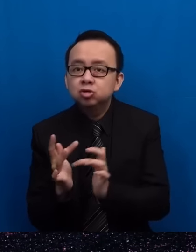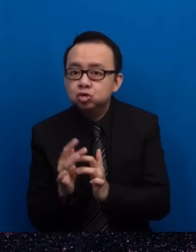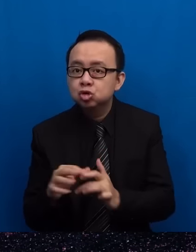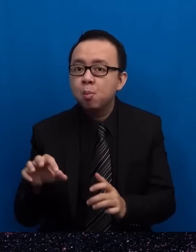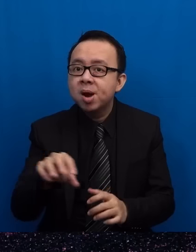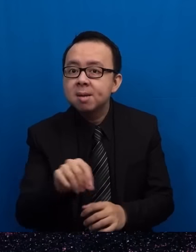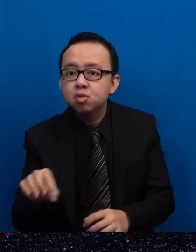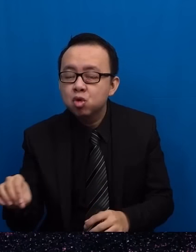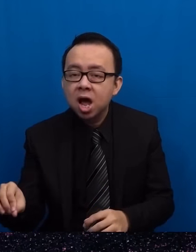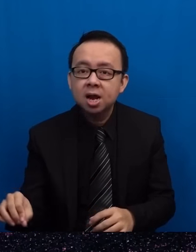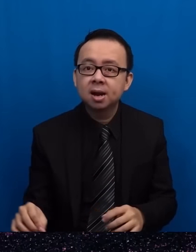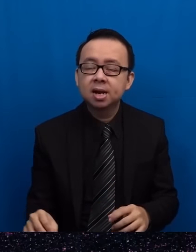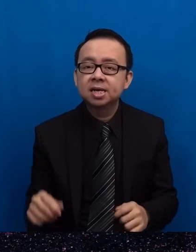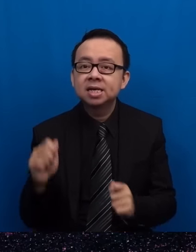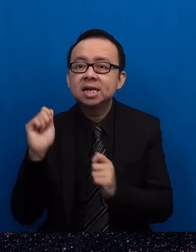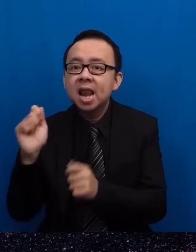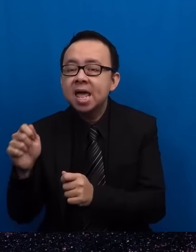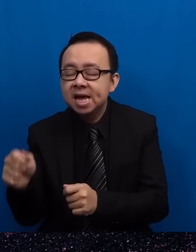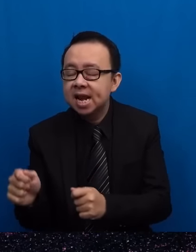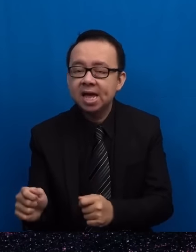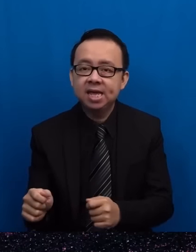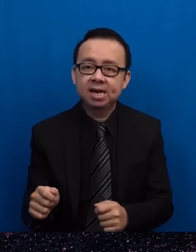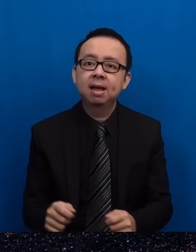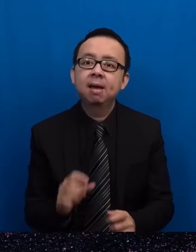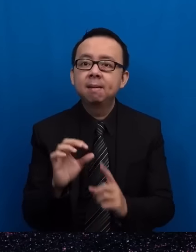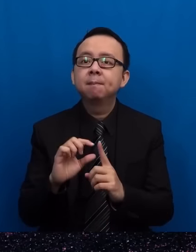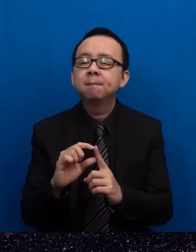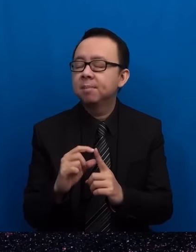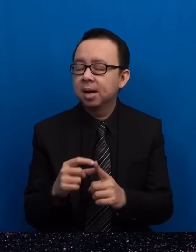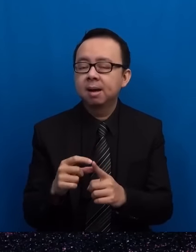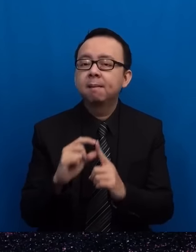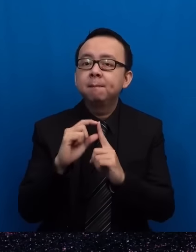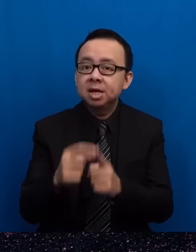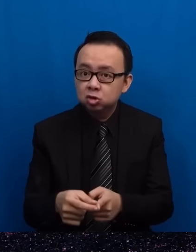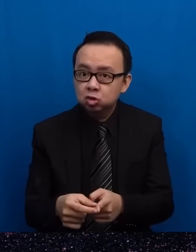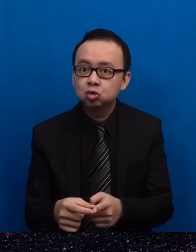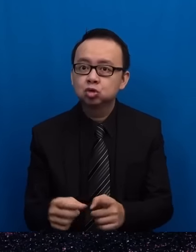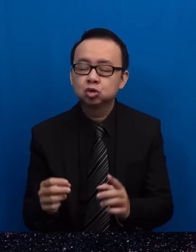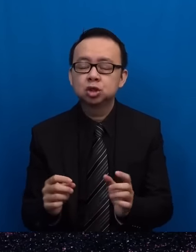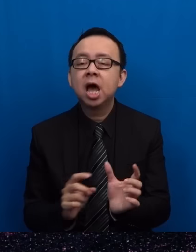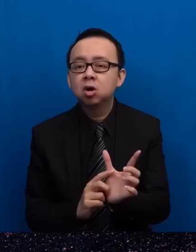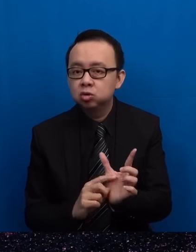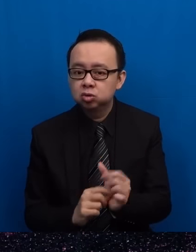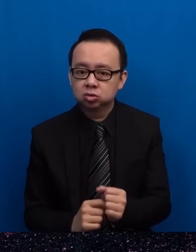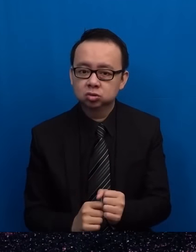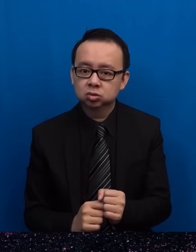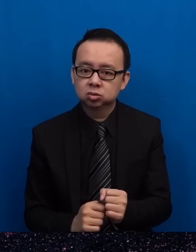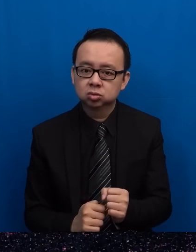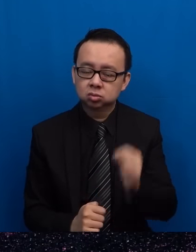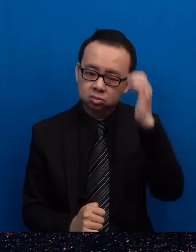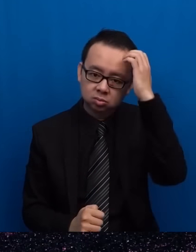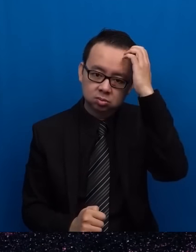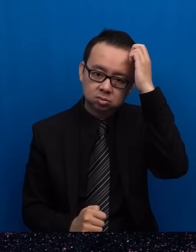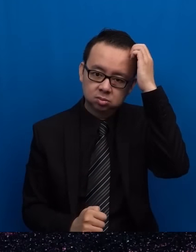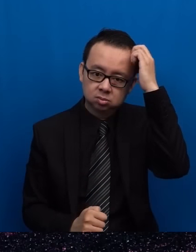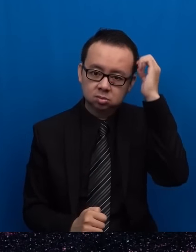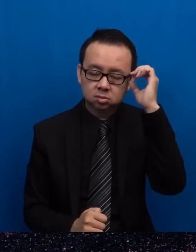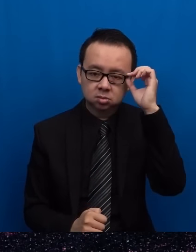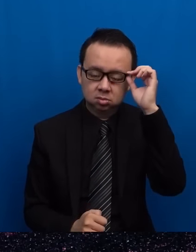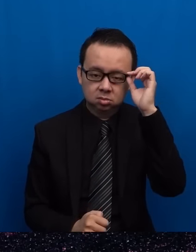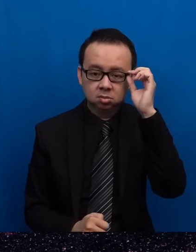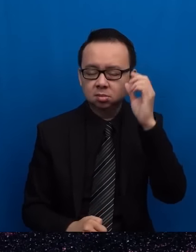sebagainya. You find. Murid-murid Yesus tidak jatuh dari langit, Bapak berikan nih. Puk, puk,